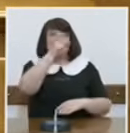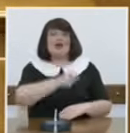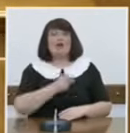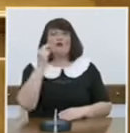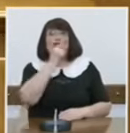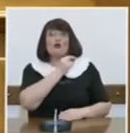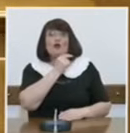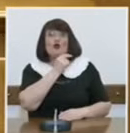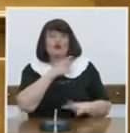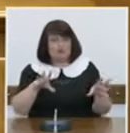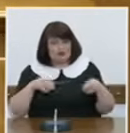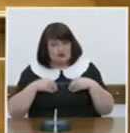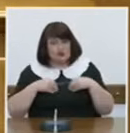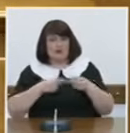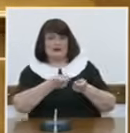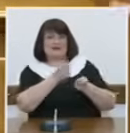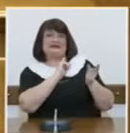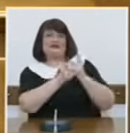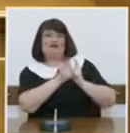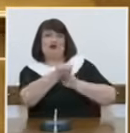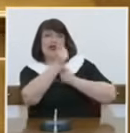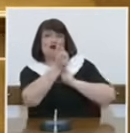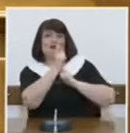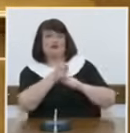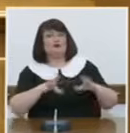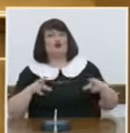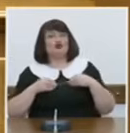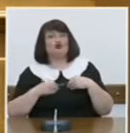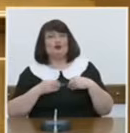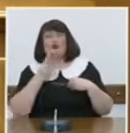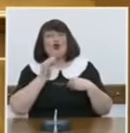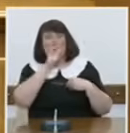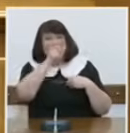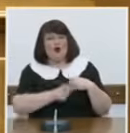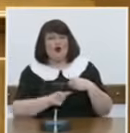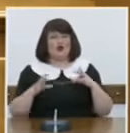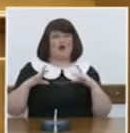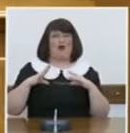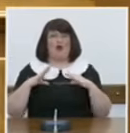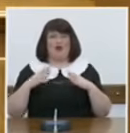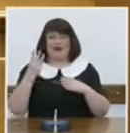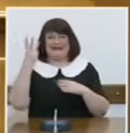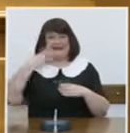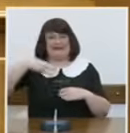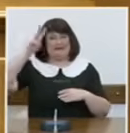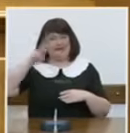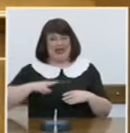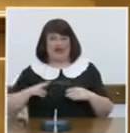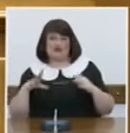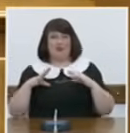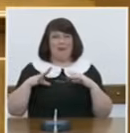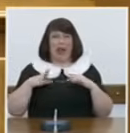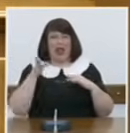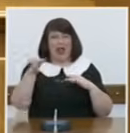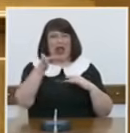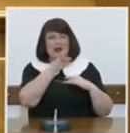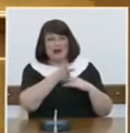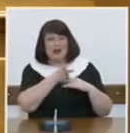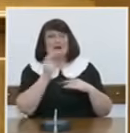Πρεσπών? Το έκανε τον ΤΑΗ, ξέρετε για ποιο λόγο? Με ημερομηνία λήξεως. Τριών ημερών. Ήταν ΤΑΗς ο Πρωθυπουργός τριών